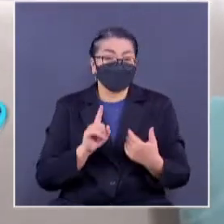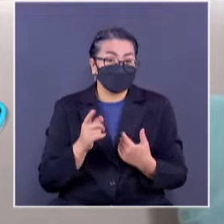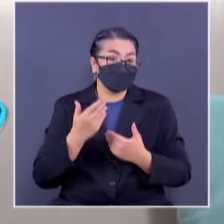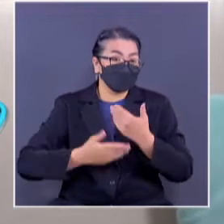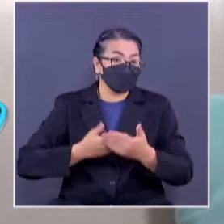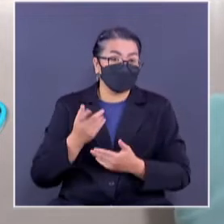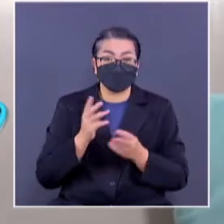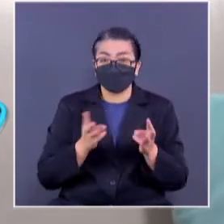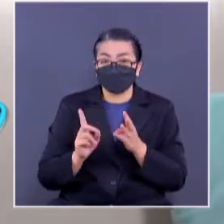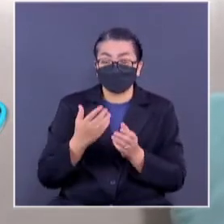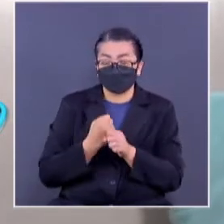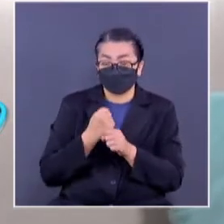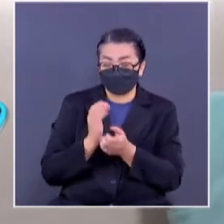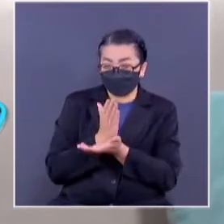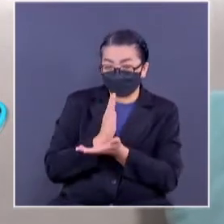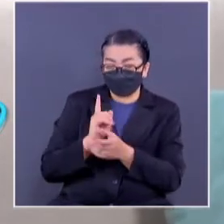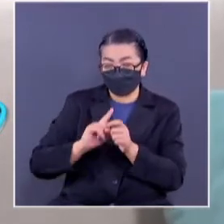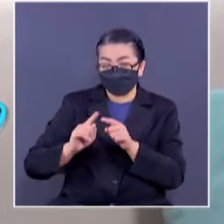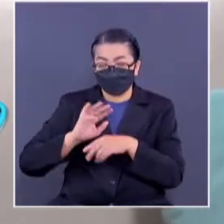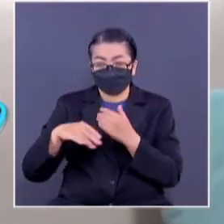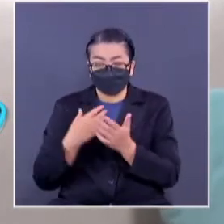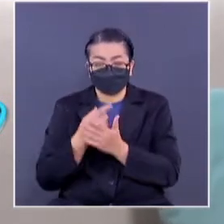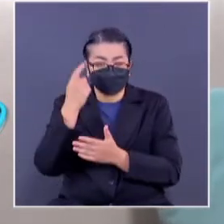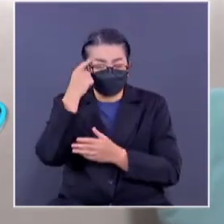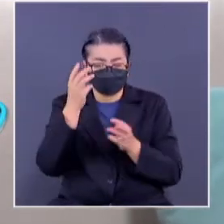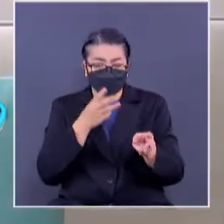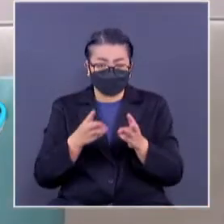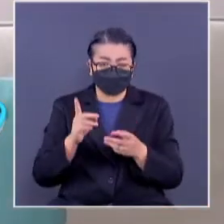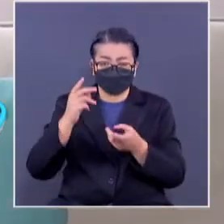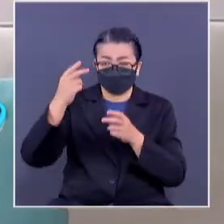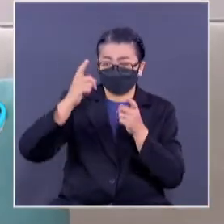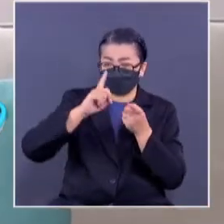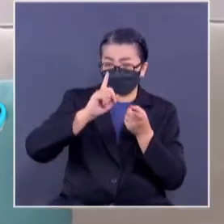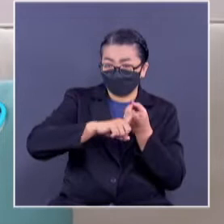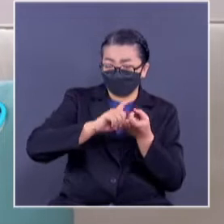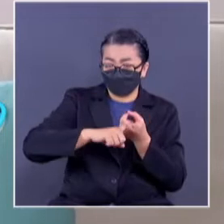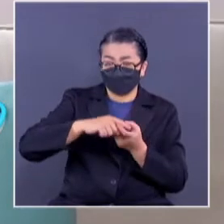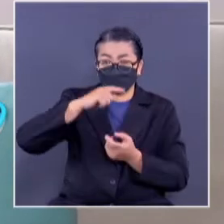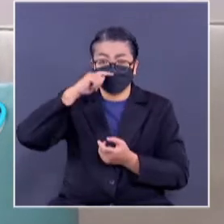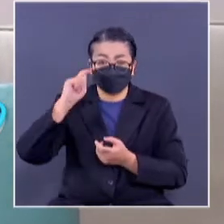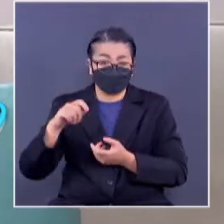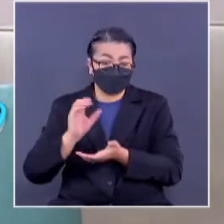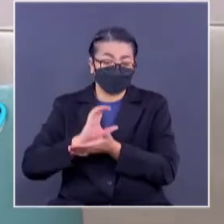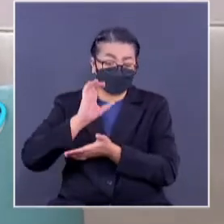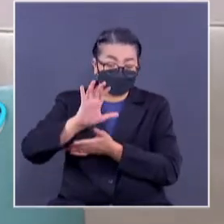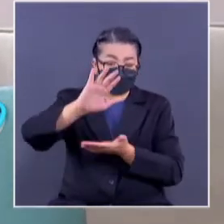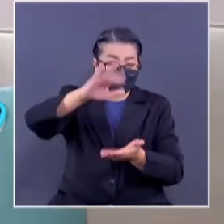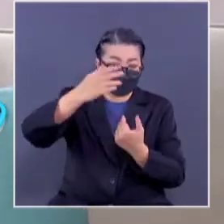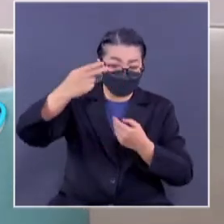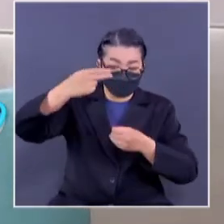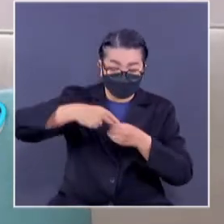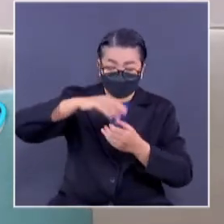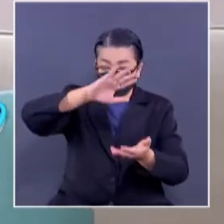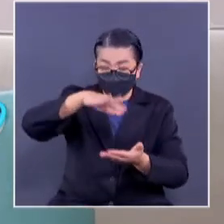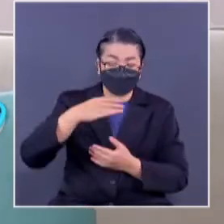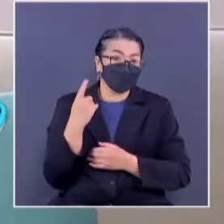ยาณมิตรท่านนัดประชุมติดตามประเมินสถานการณ์รัสเซียยูเครนซึ่งกระทบต่อต้นทุนวัตถุดิบนำเข้าทั้งน้ำมันสำเร็